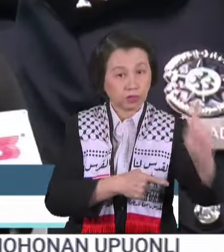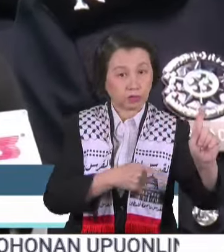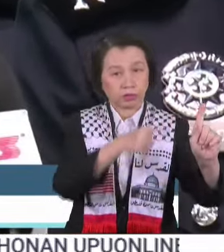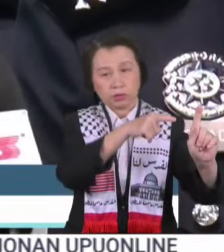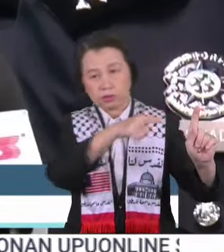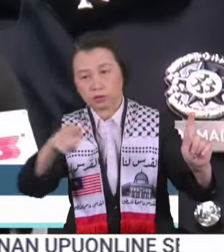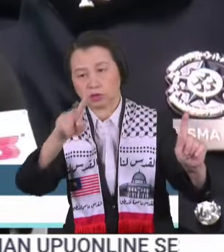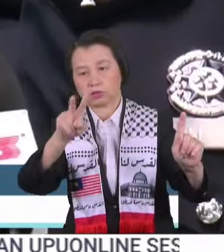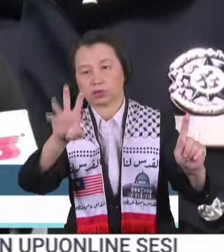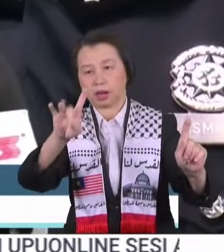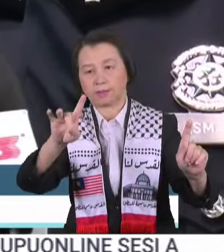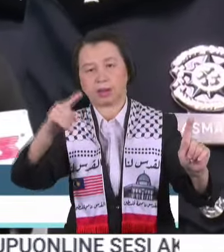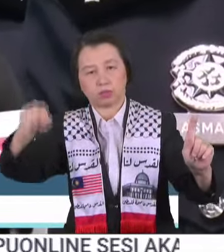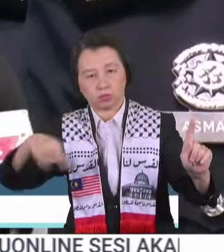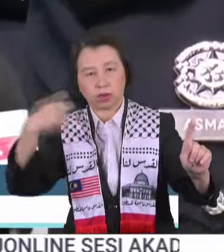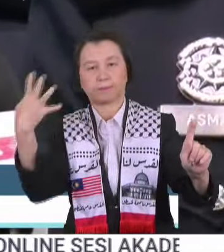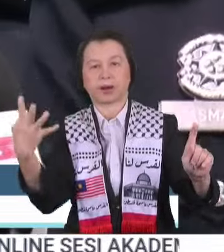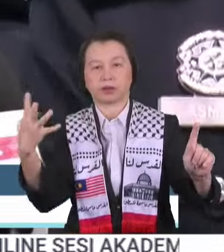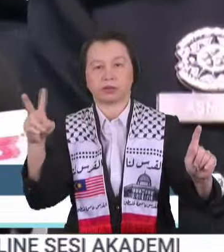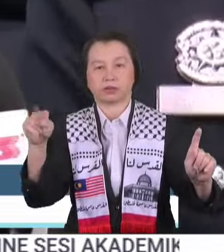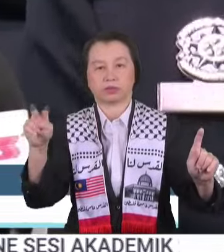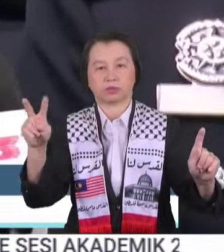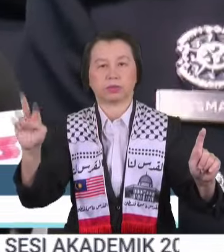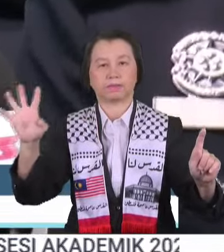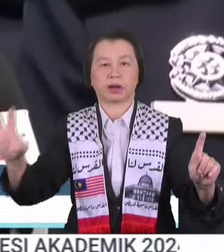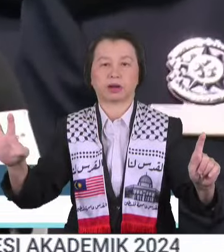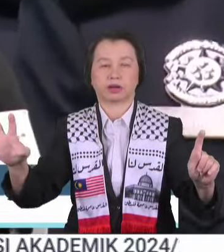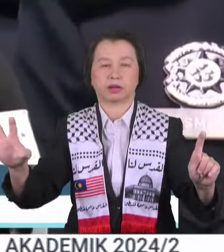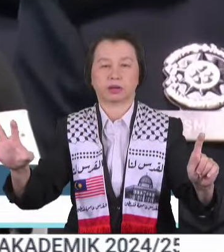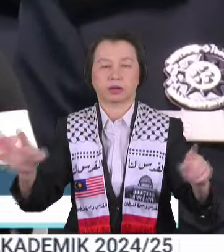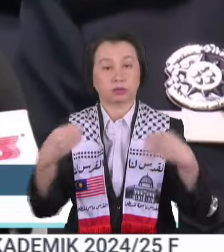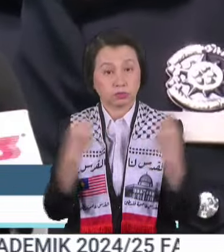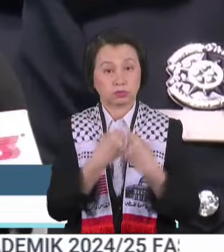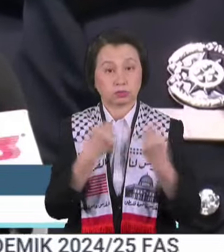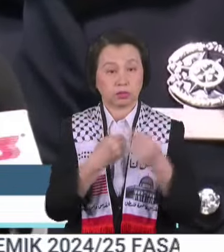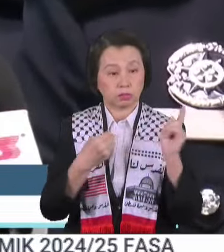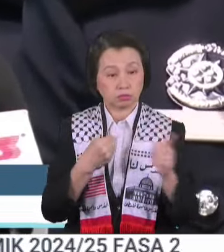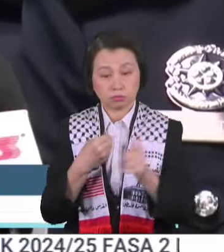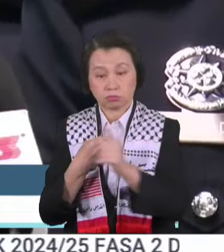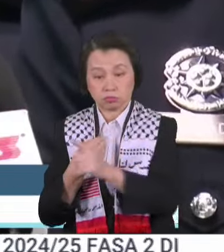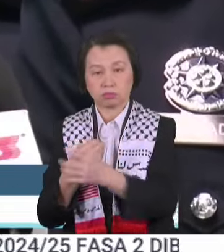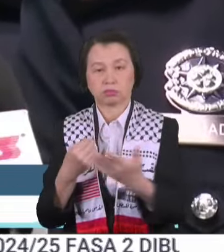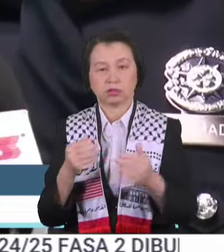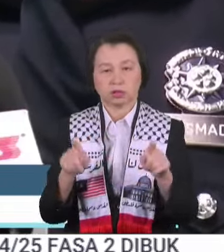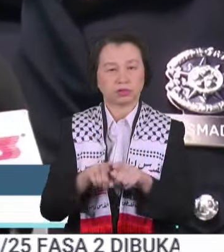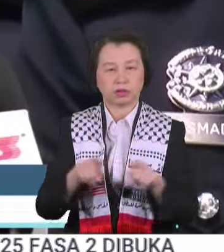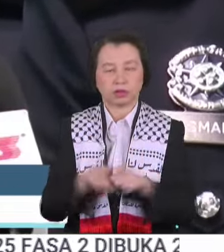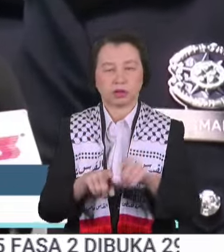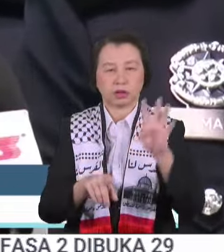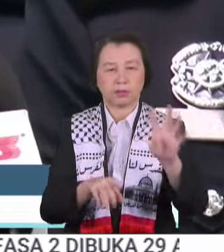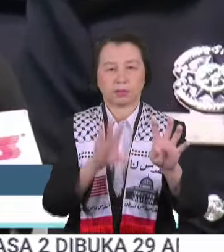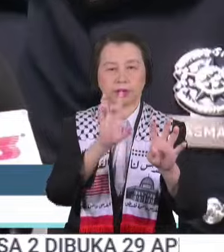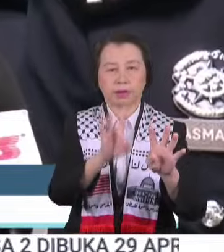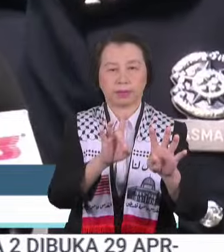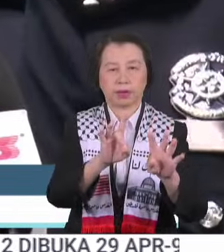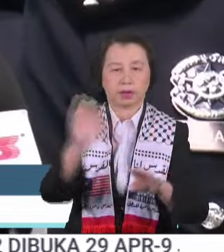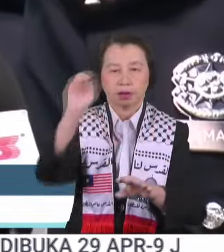sehingga 28 April 2024. Jumlah ini adalah bersamaan dengan